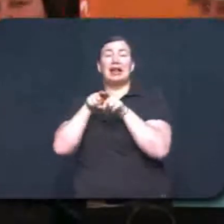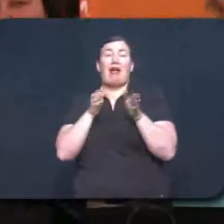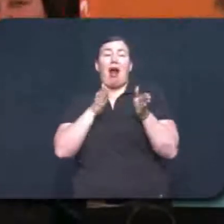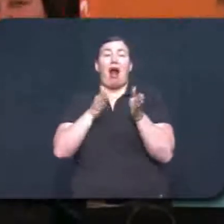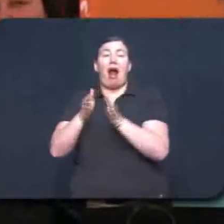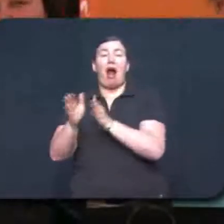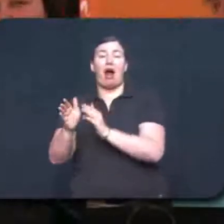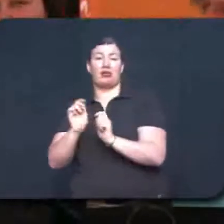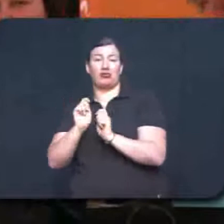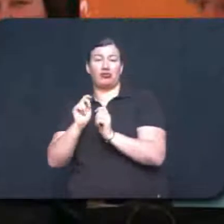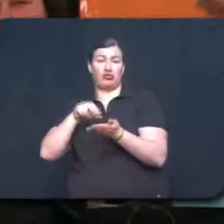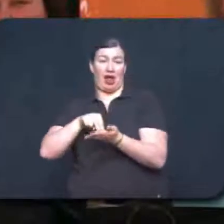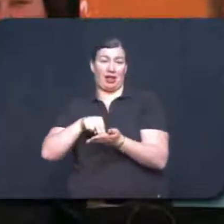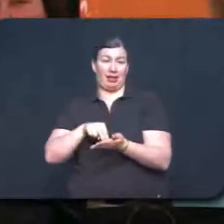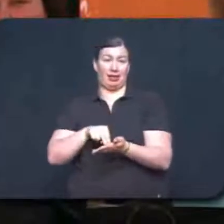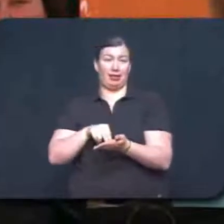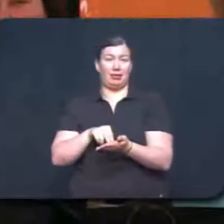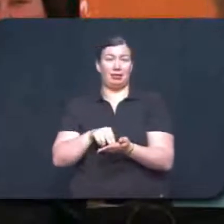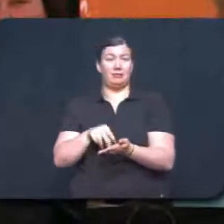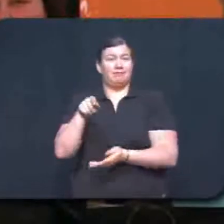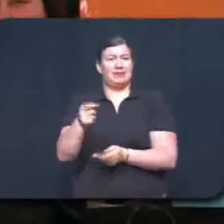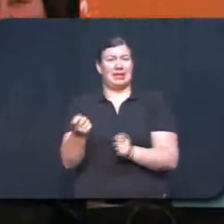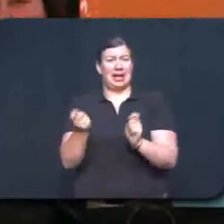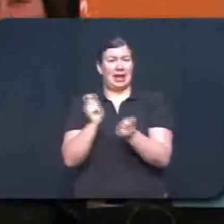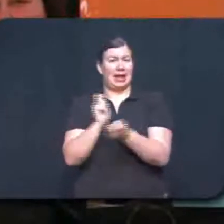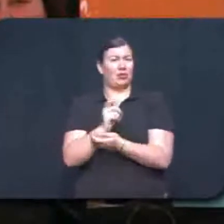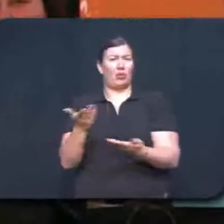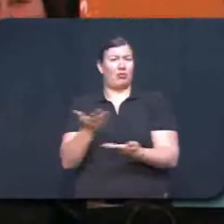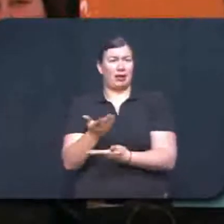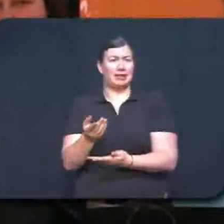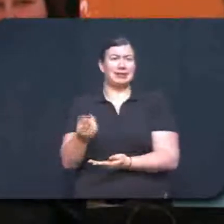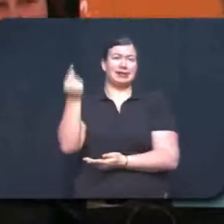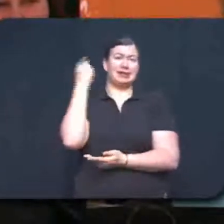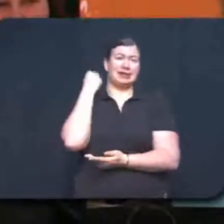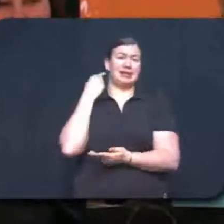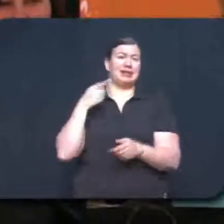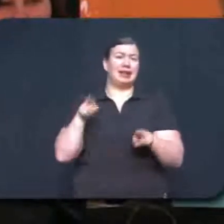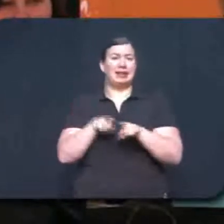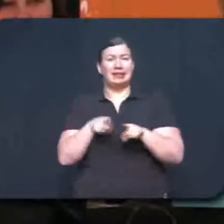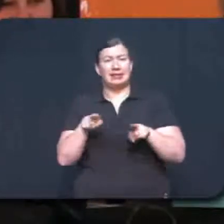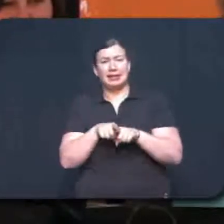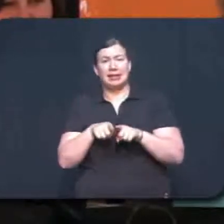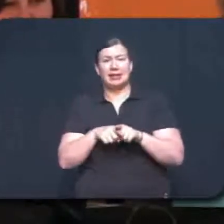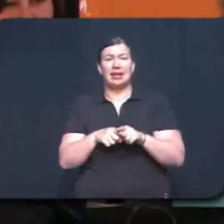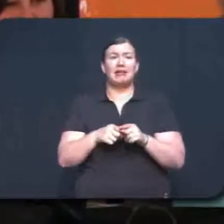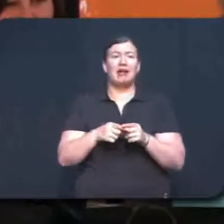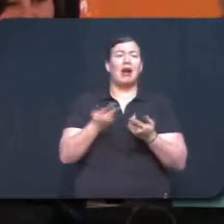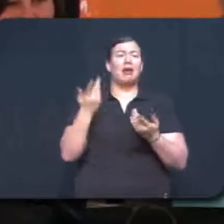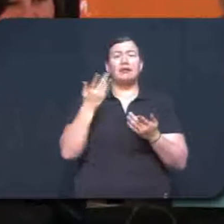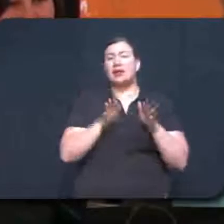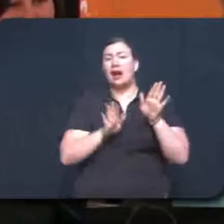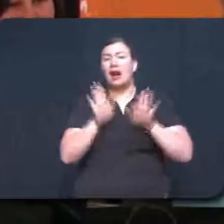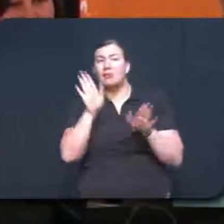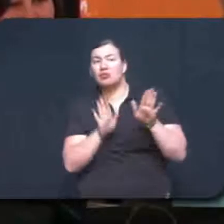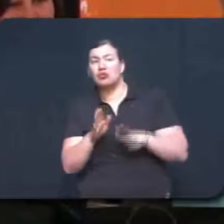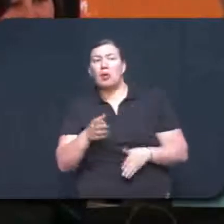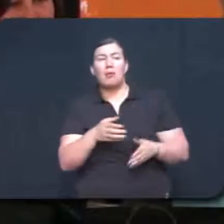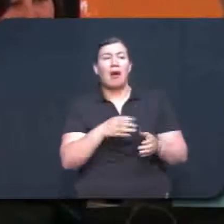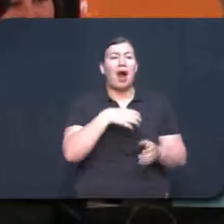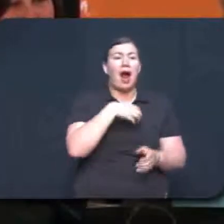diese Änderung verhindert dass wir gestern passiert Äpfel mit Birnen gegen Birnen abgestimmt werden